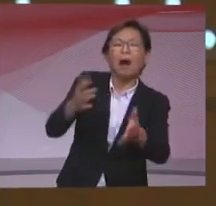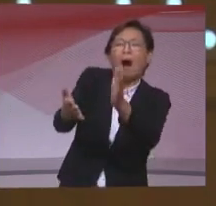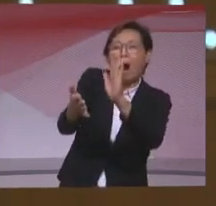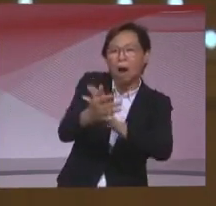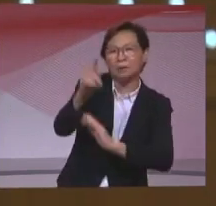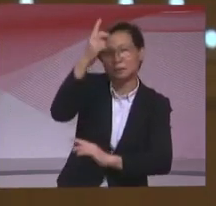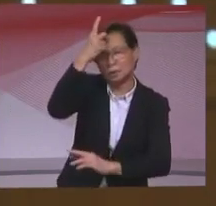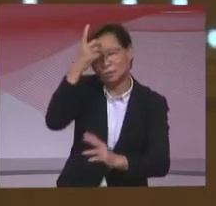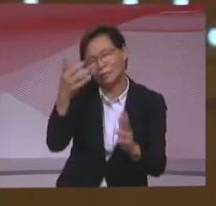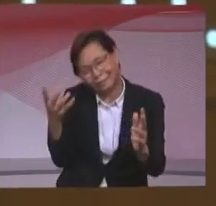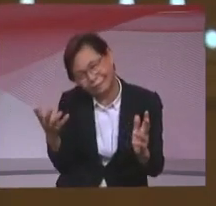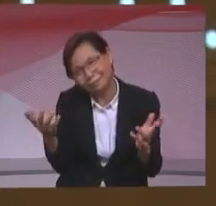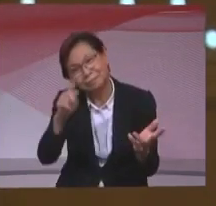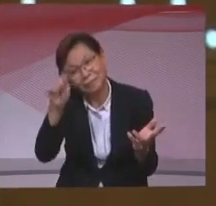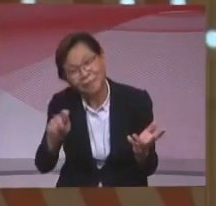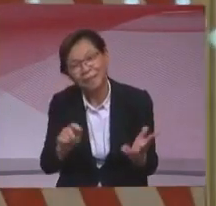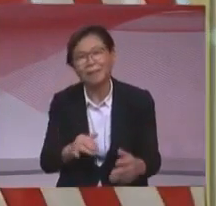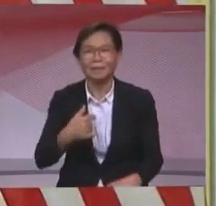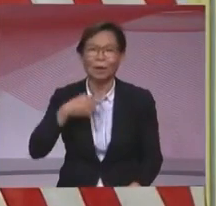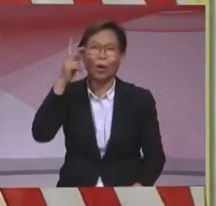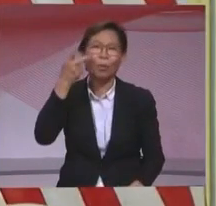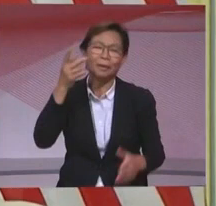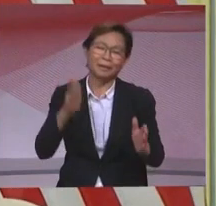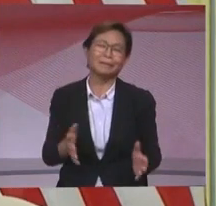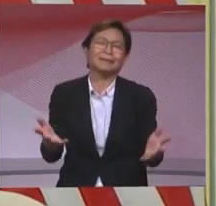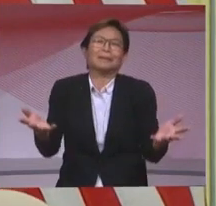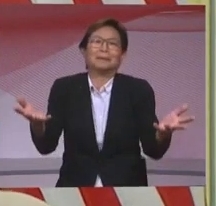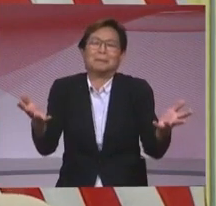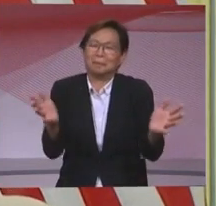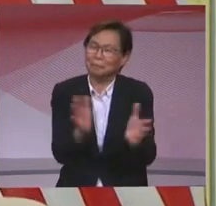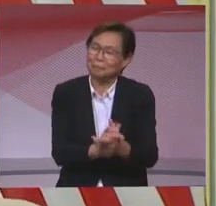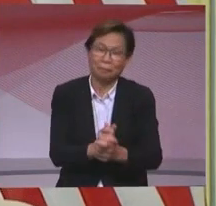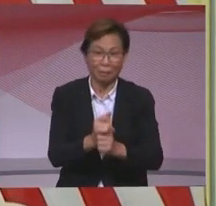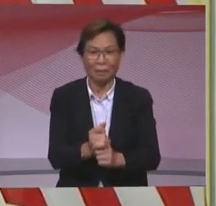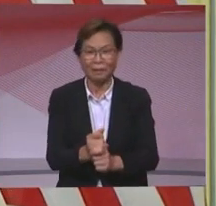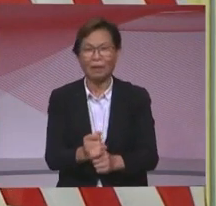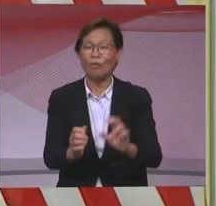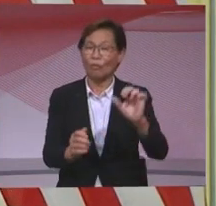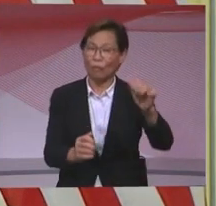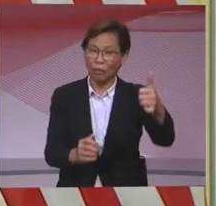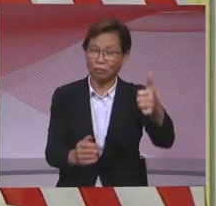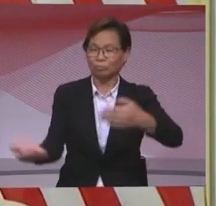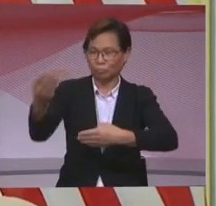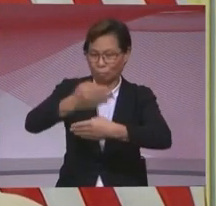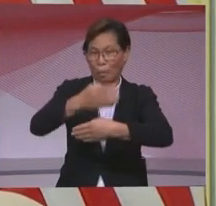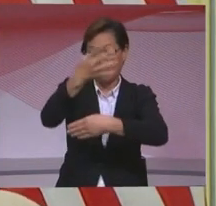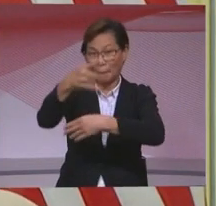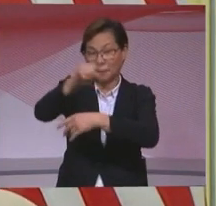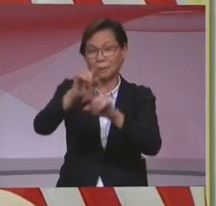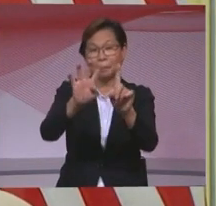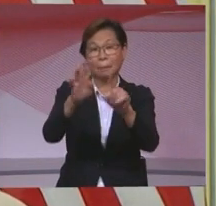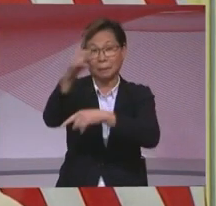Seri bagaimana? Saya orang politik juga tahu. Okey. Yang pertamanya dari segi kuarantin 14 hari.